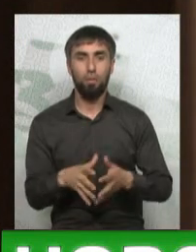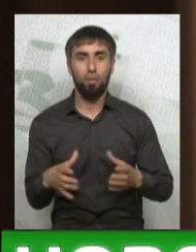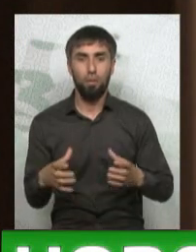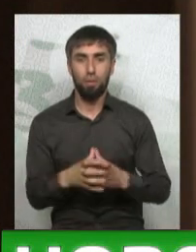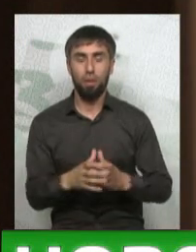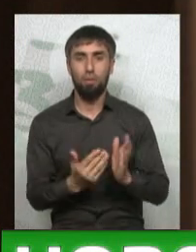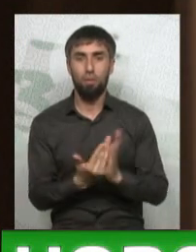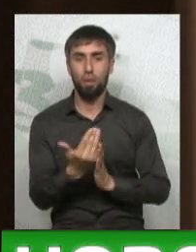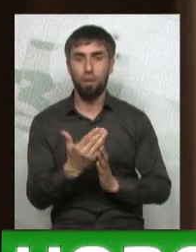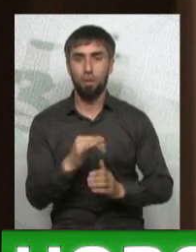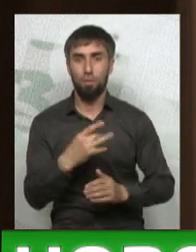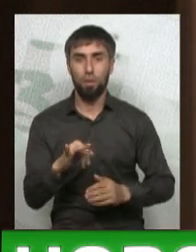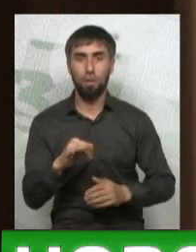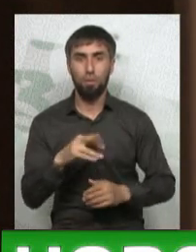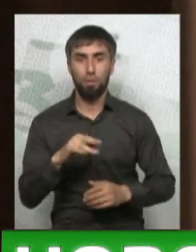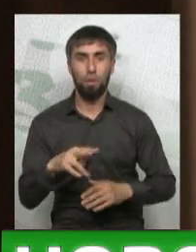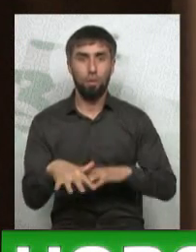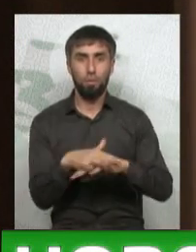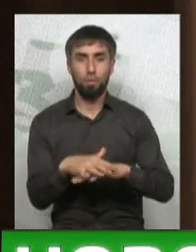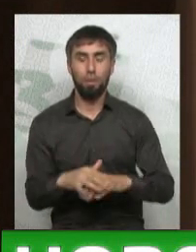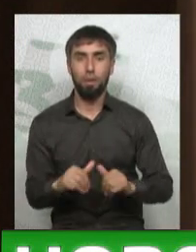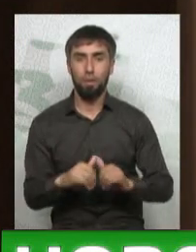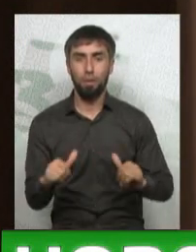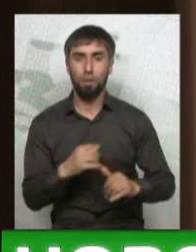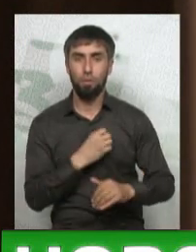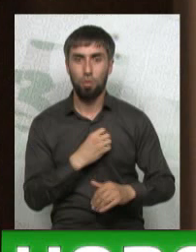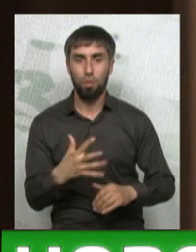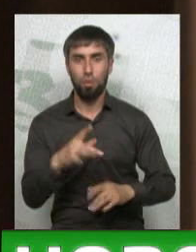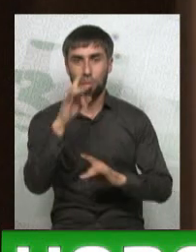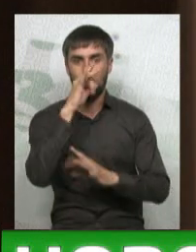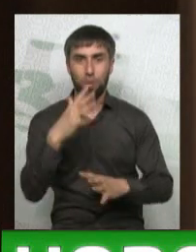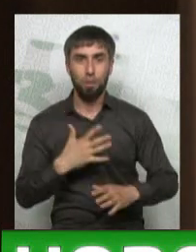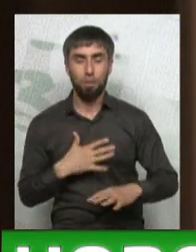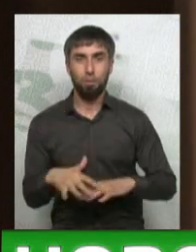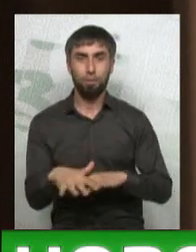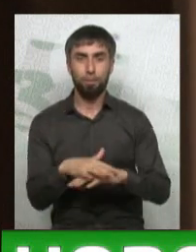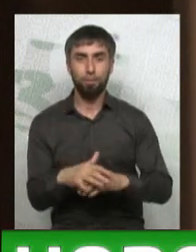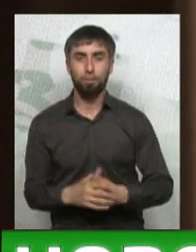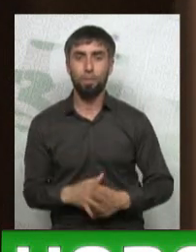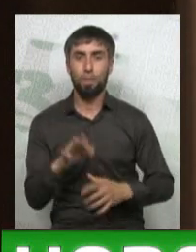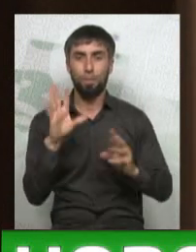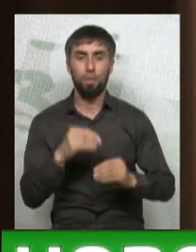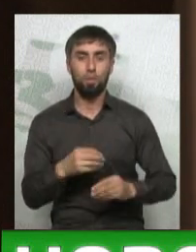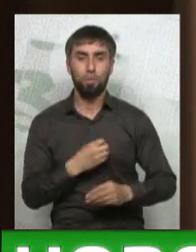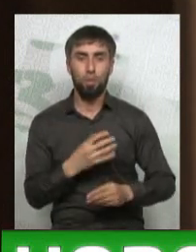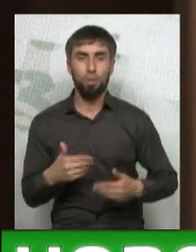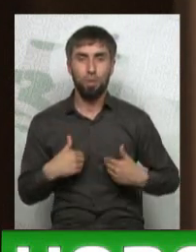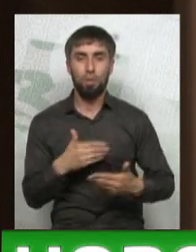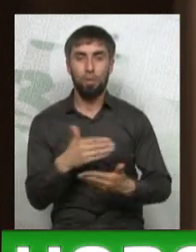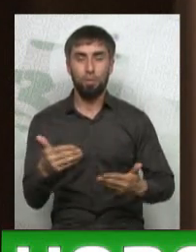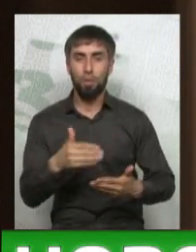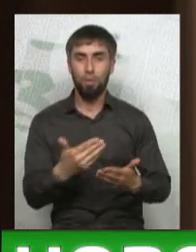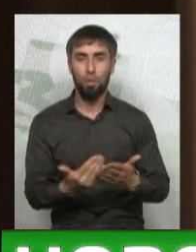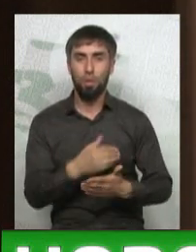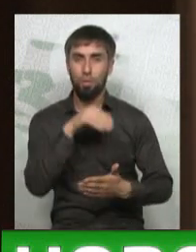высокого интеллектуального потенциала общества, развитие духовности и культуры нашего народа. От всей души желаю вам новых